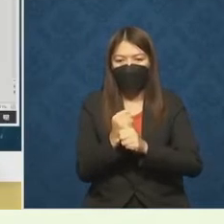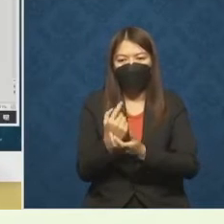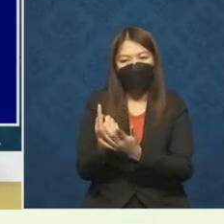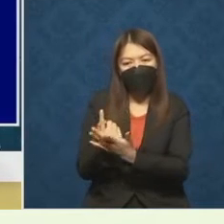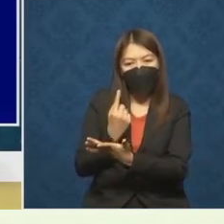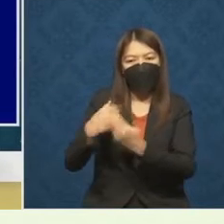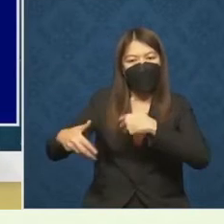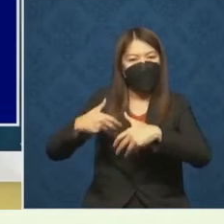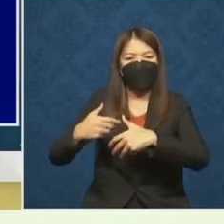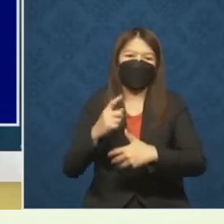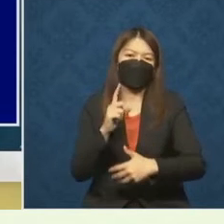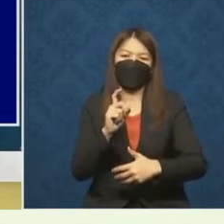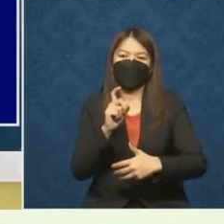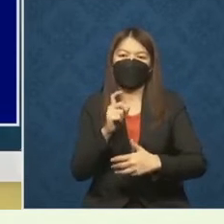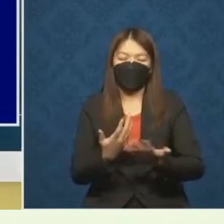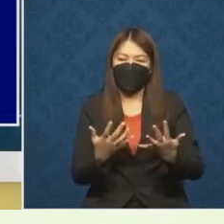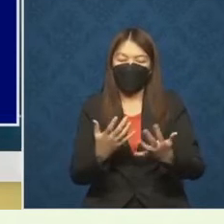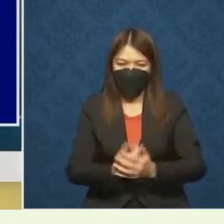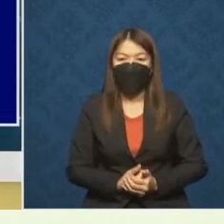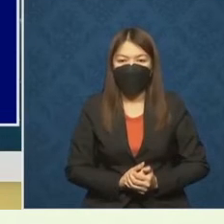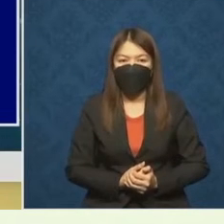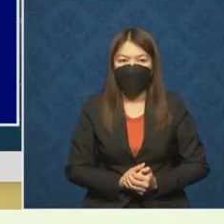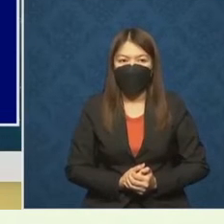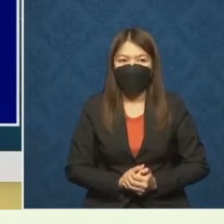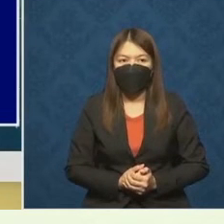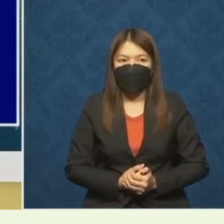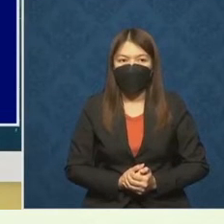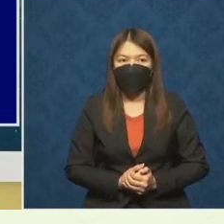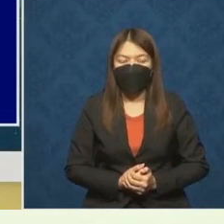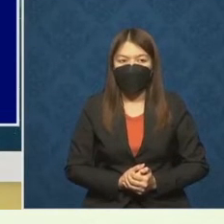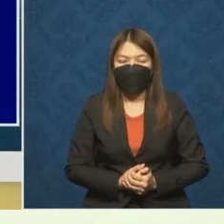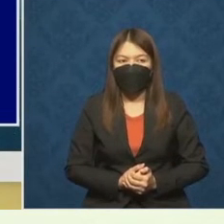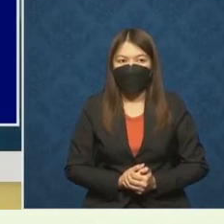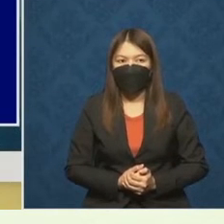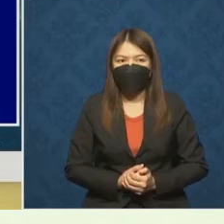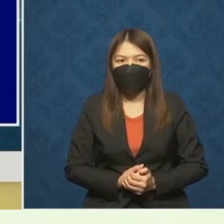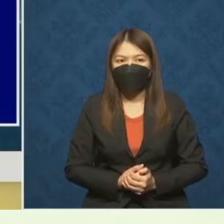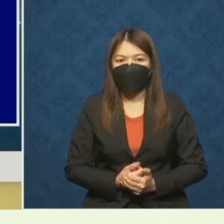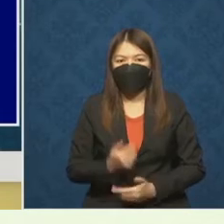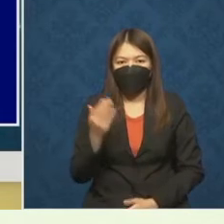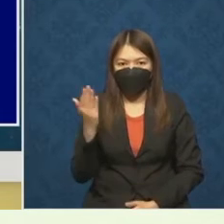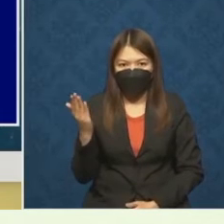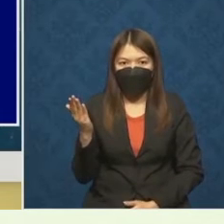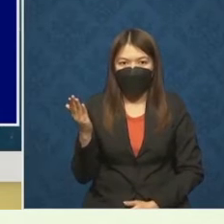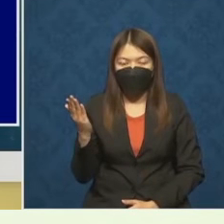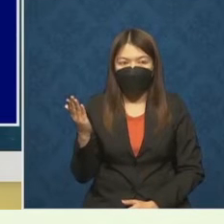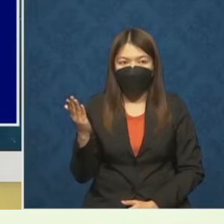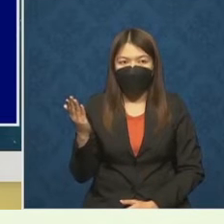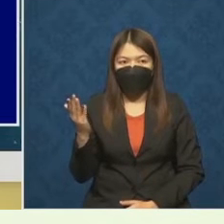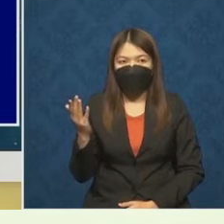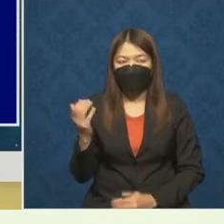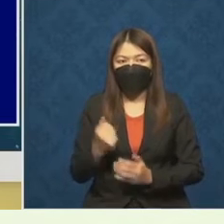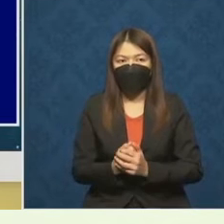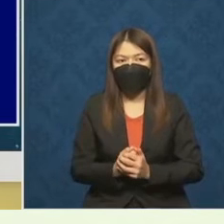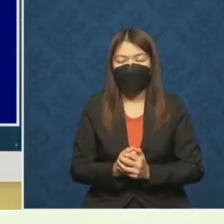ำหรับการสิ่งที่ผมจะพูดต่อไปนี้นะฮะเป็นเรื่องของการท้